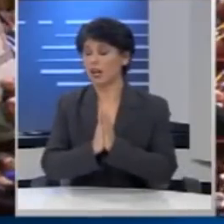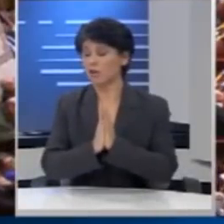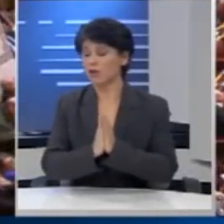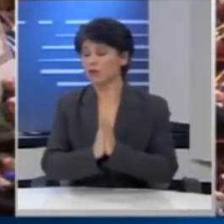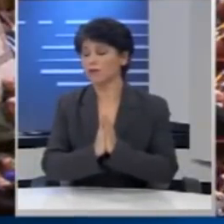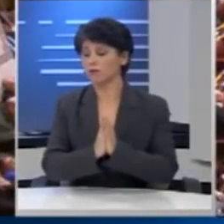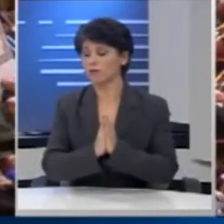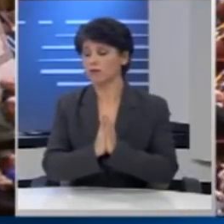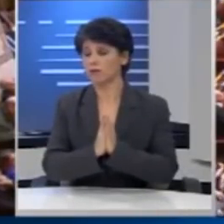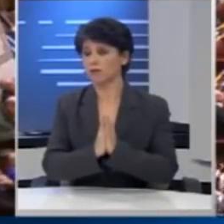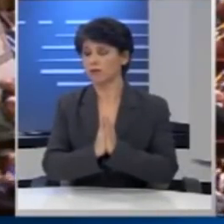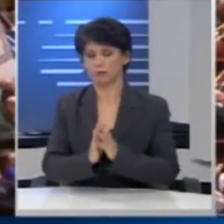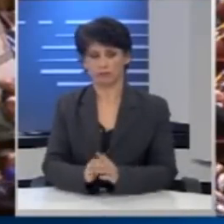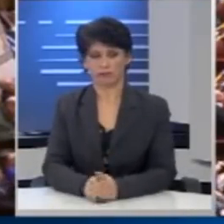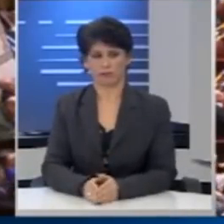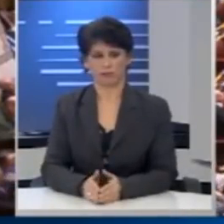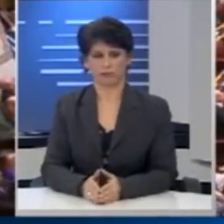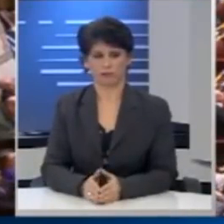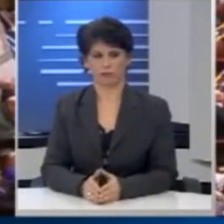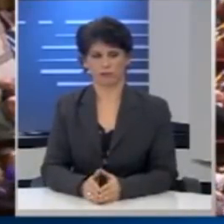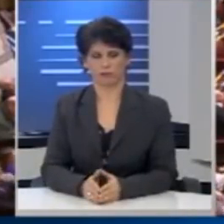Παρακαλώ. Φαίνεται...